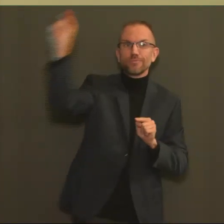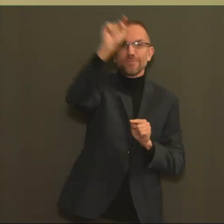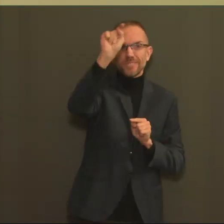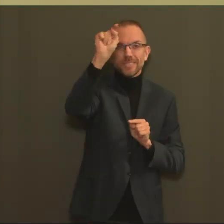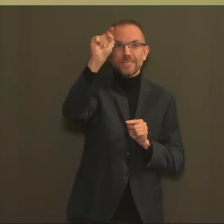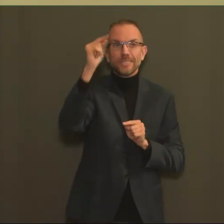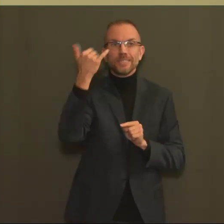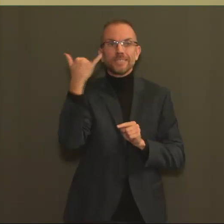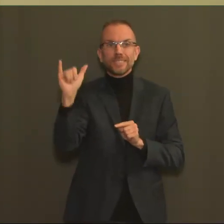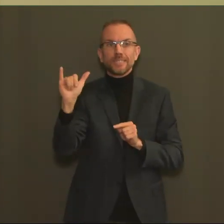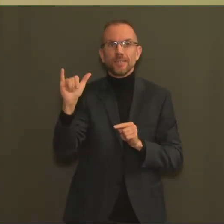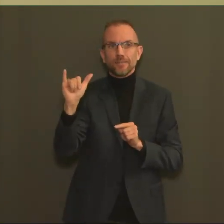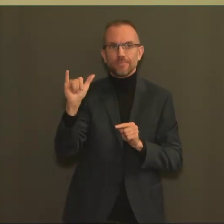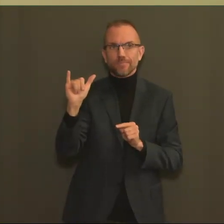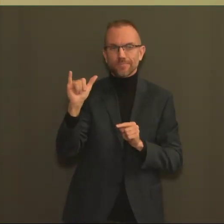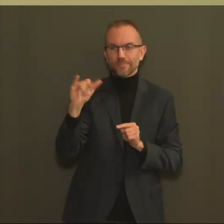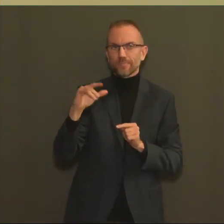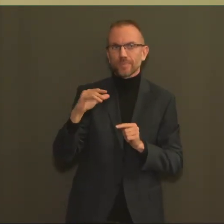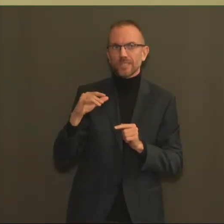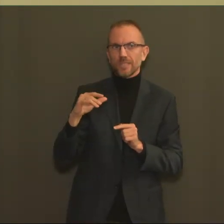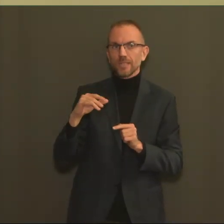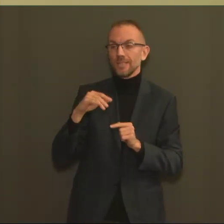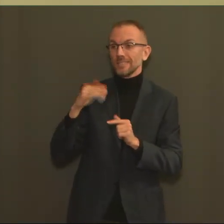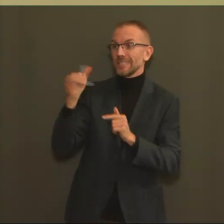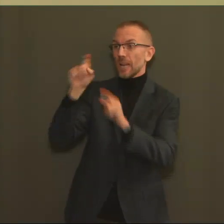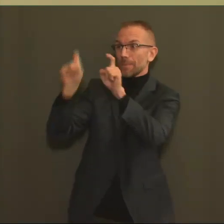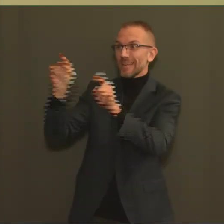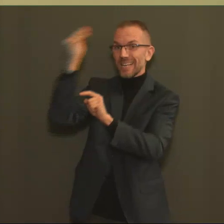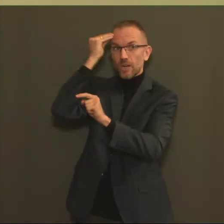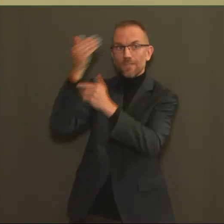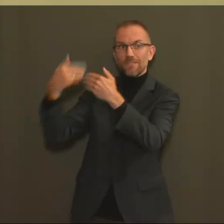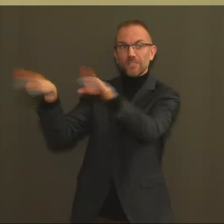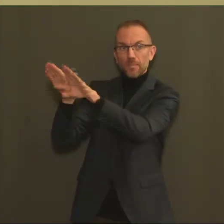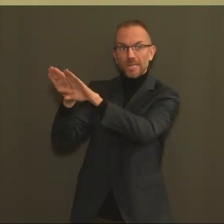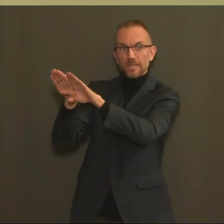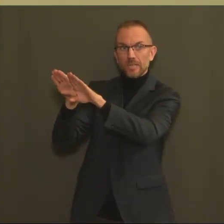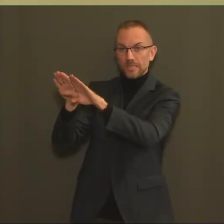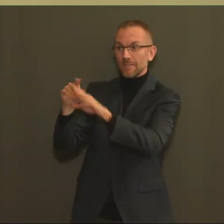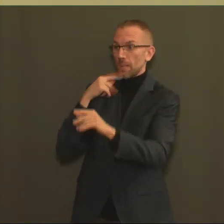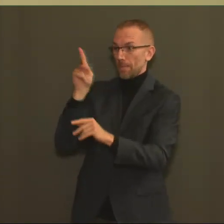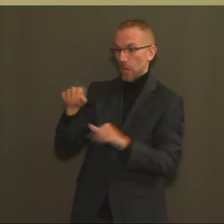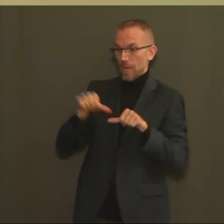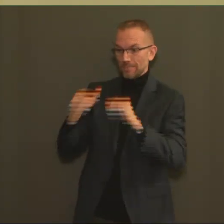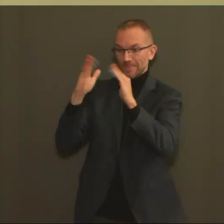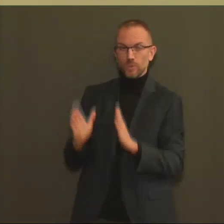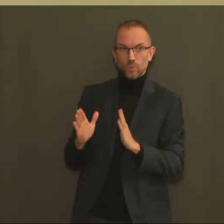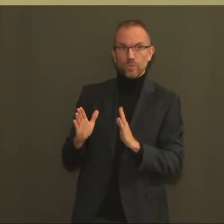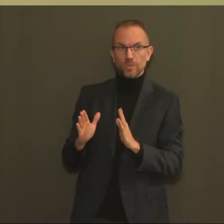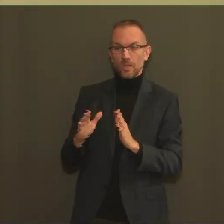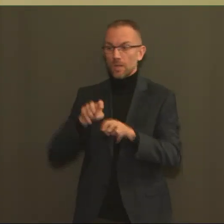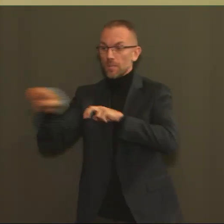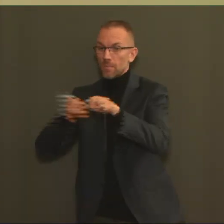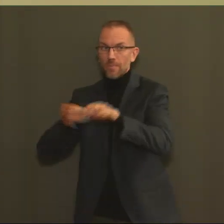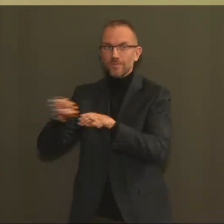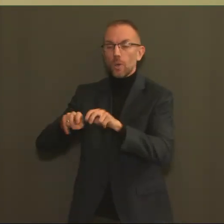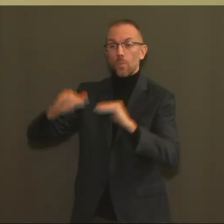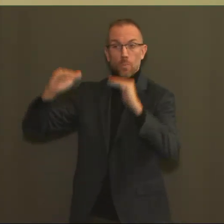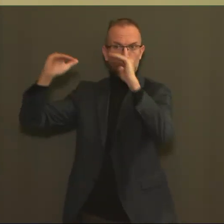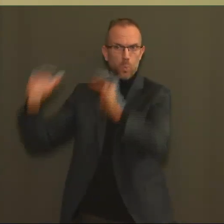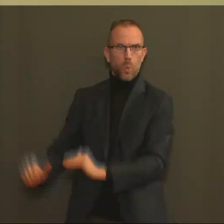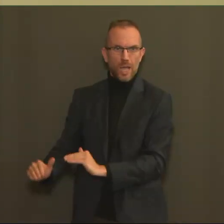onopzettelijke rem mobilité er forte more diminuer icoon is onze depressie maar o'reilly jaar door travail qui vont news de telegraaf wij